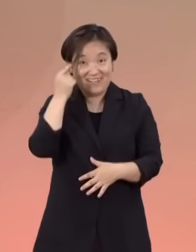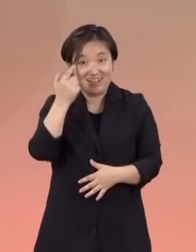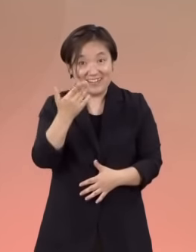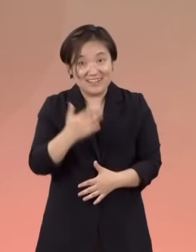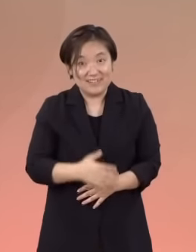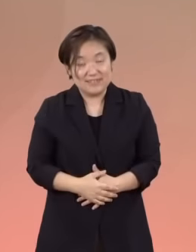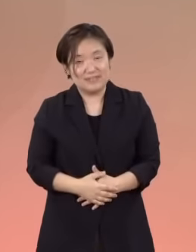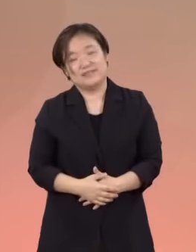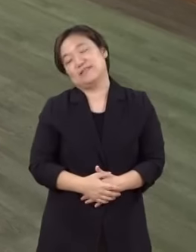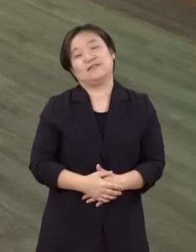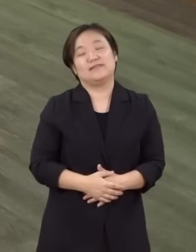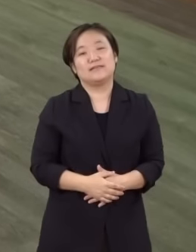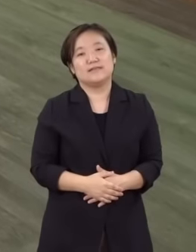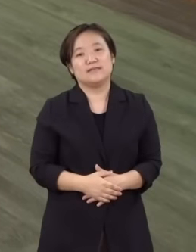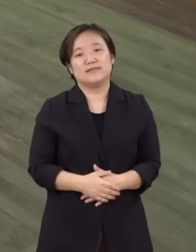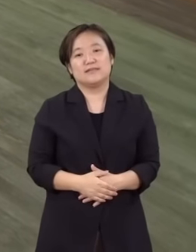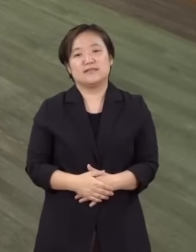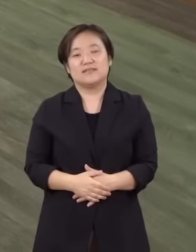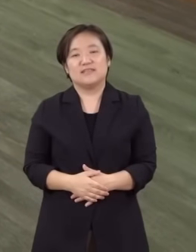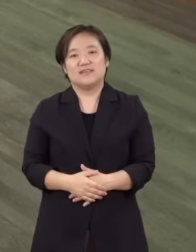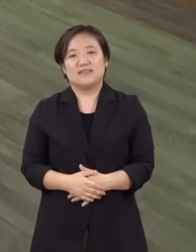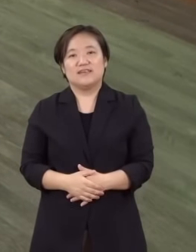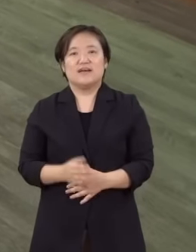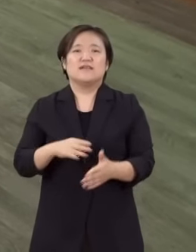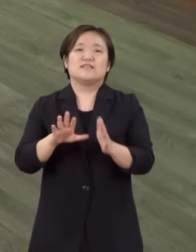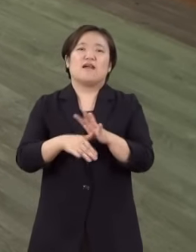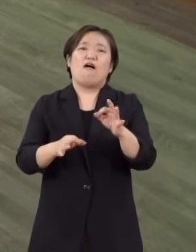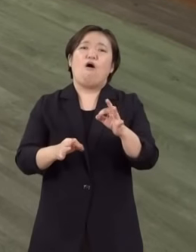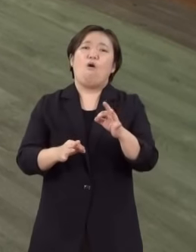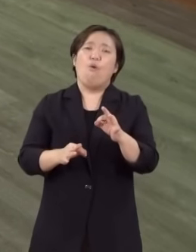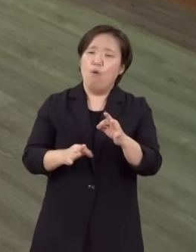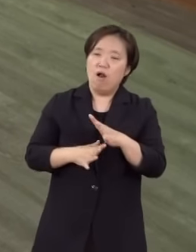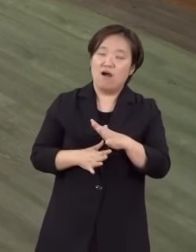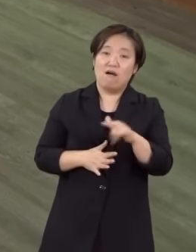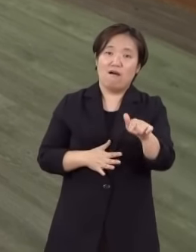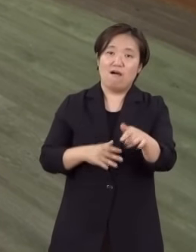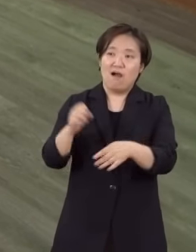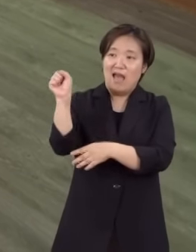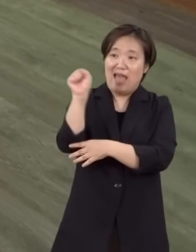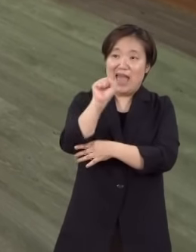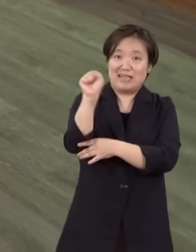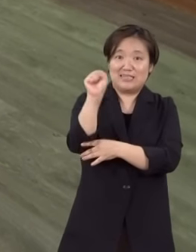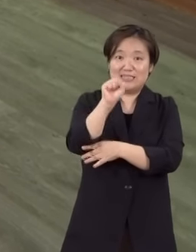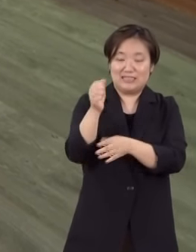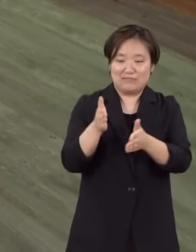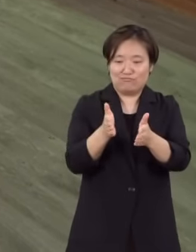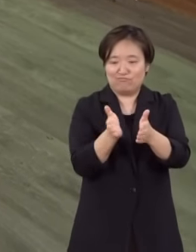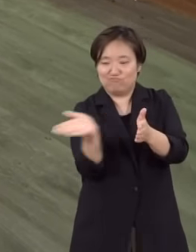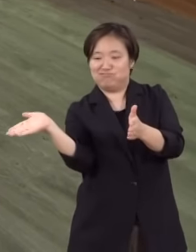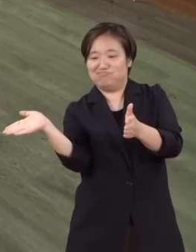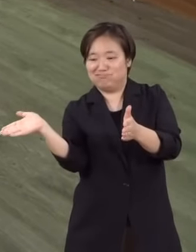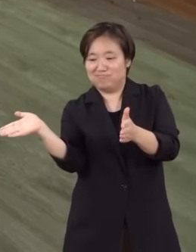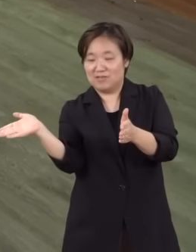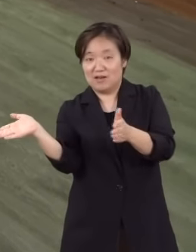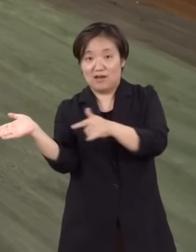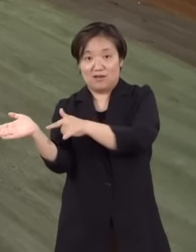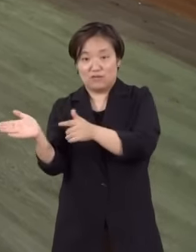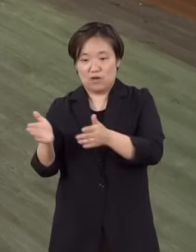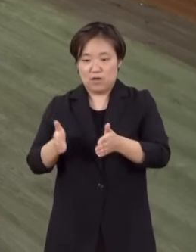자야겠다여 그때 너무 놀라서 핸들을 2차선으로 급 틀고 비켜서